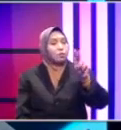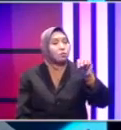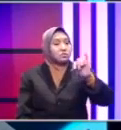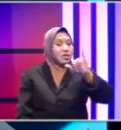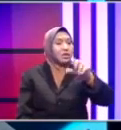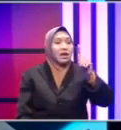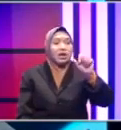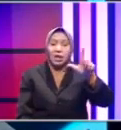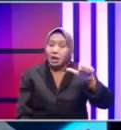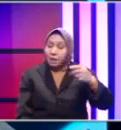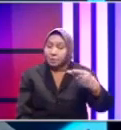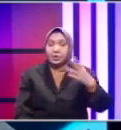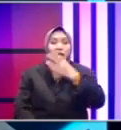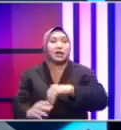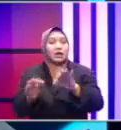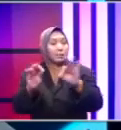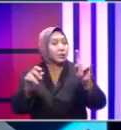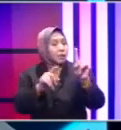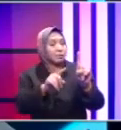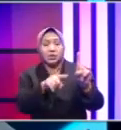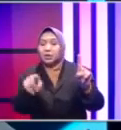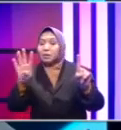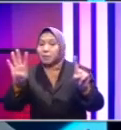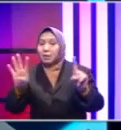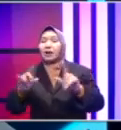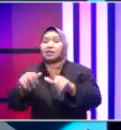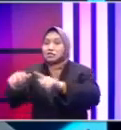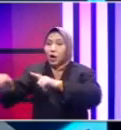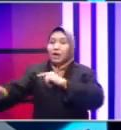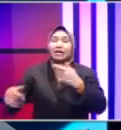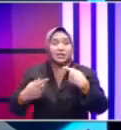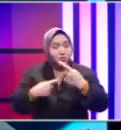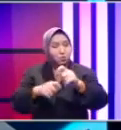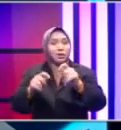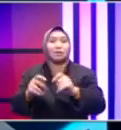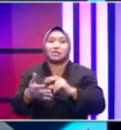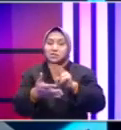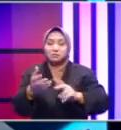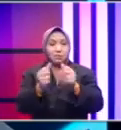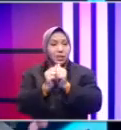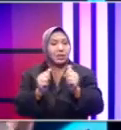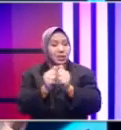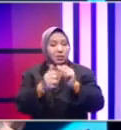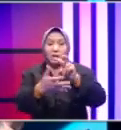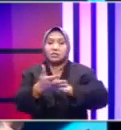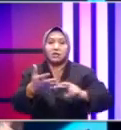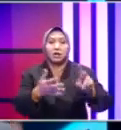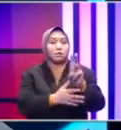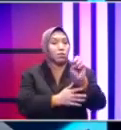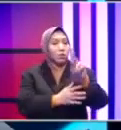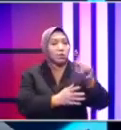yang pertama sehingga ayat yang ke-4 panjang Subhanallah kita coba kita baca sama-sama Insyaallah dengan bacaan